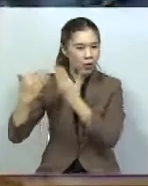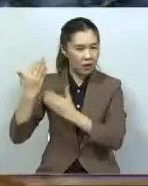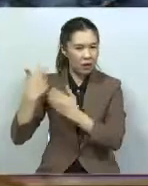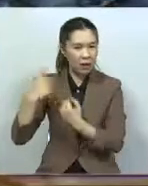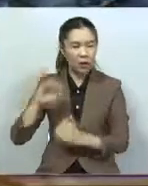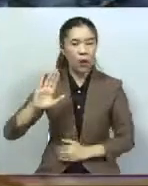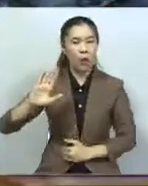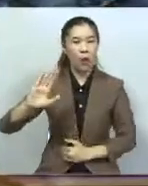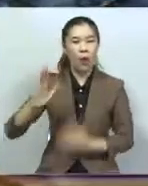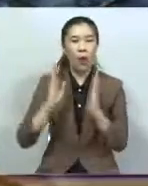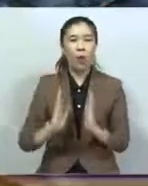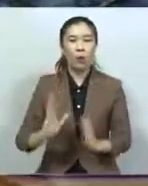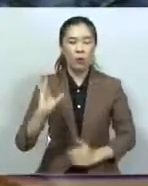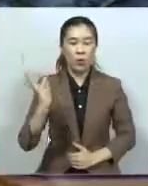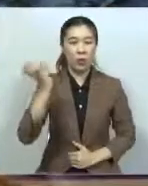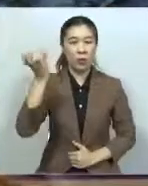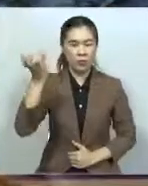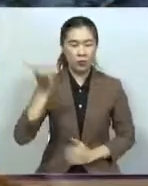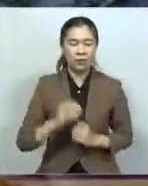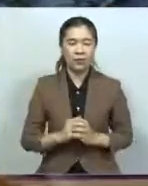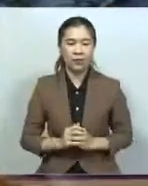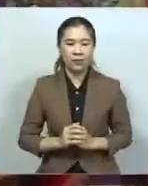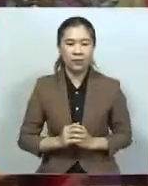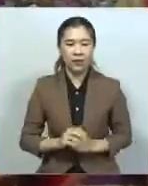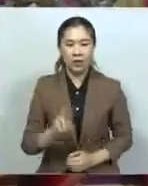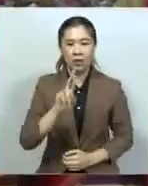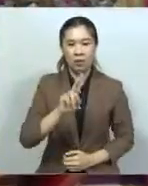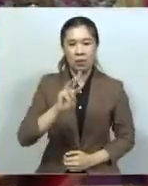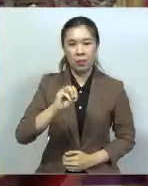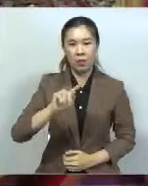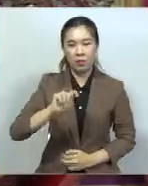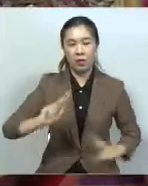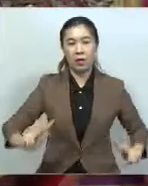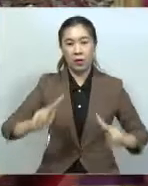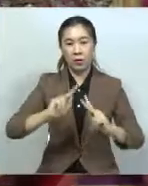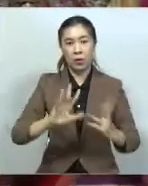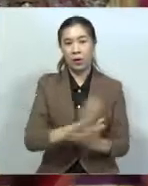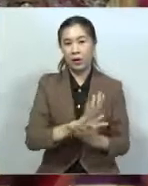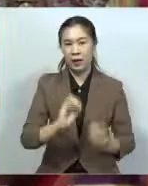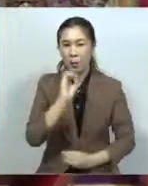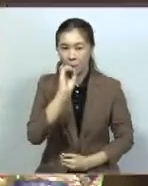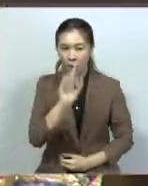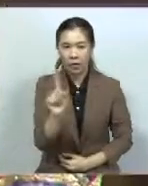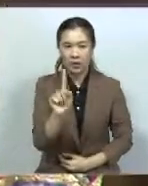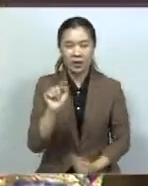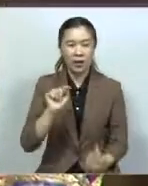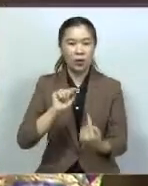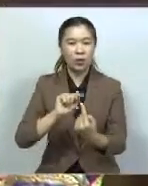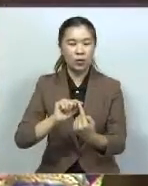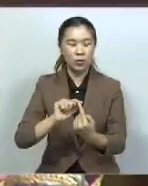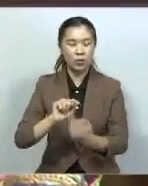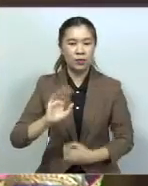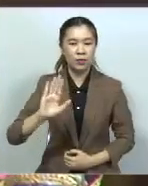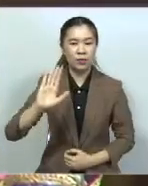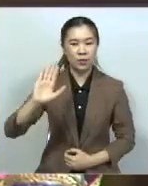องไม่ได้ของมนุษยชาติอย่างเป็นทางการทางรัฐมนตรีว่าการกระทรวงวัฒนธรรมบอกว่าด้วยพระมหากรุณาธิคุณอันยิ่ง